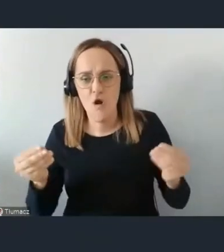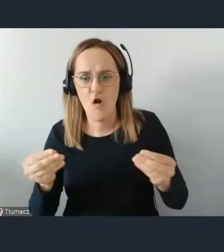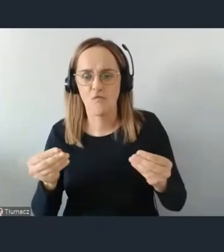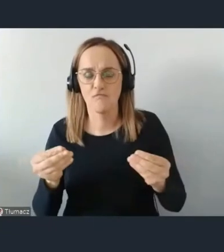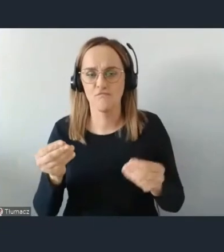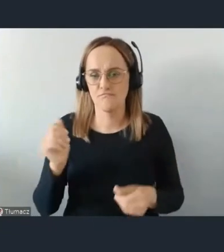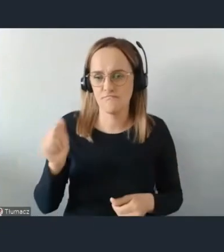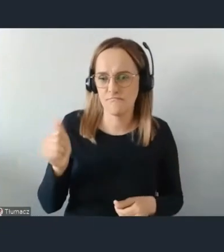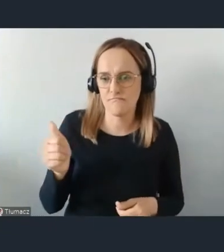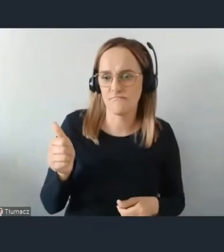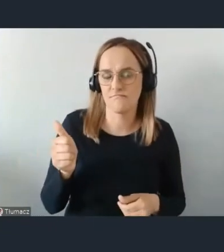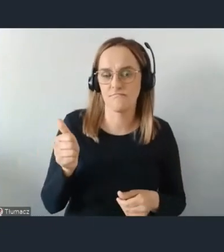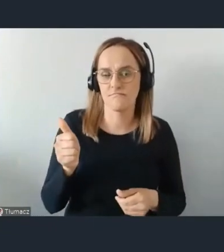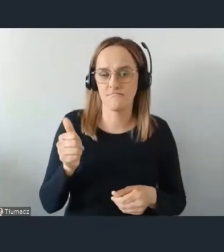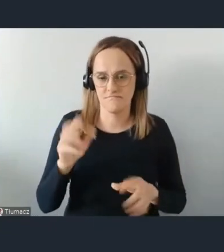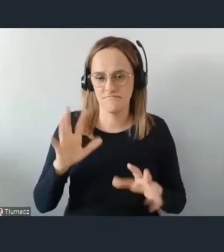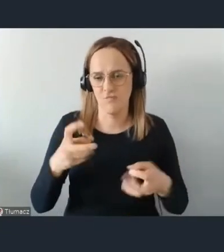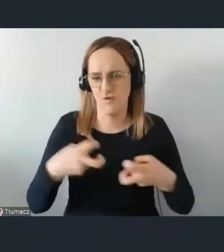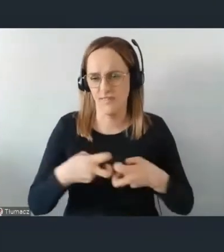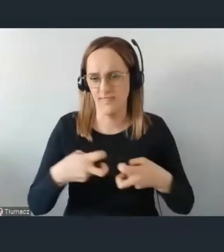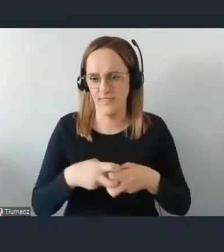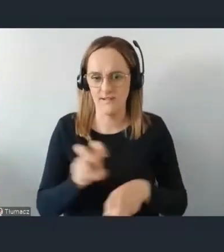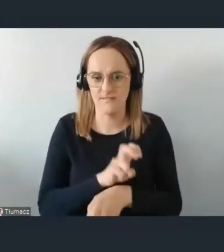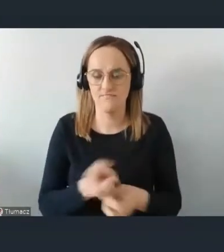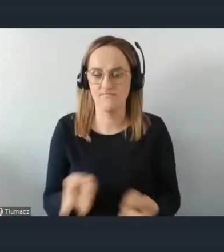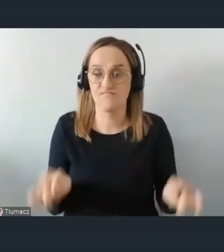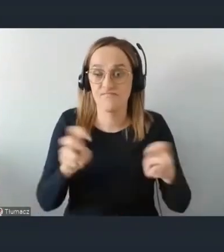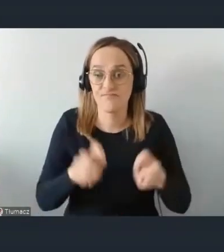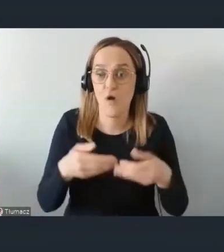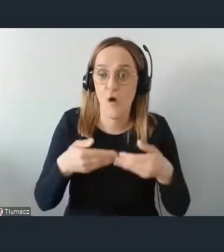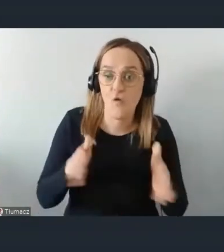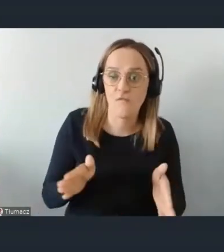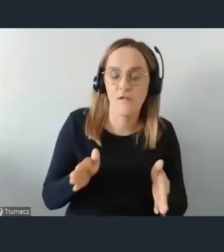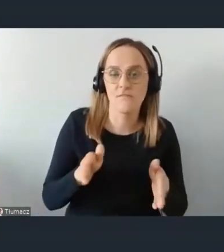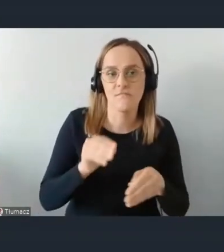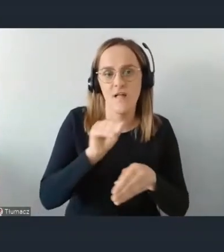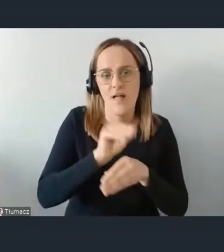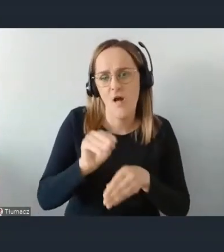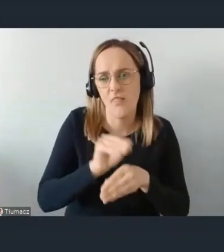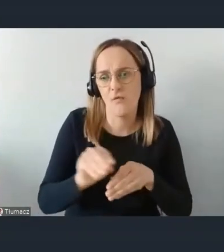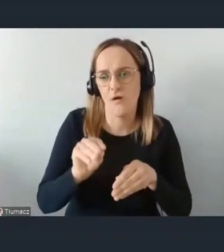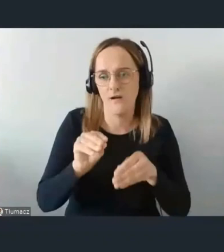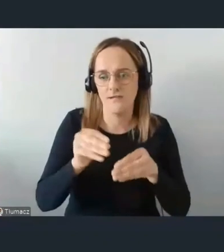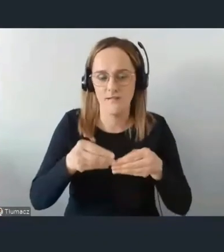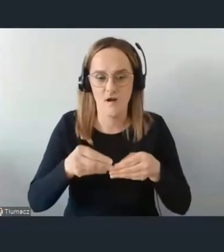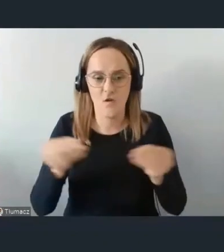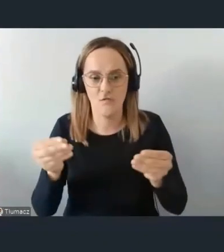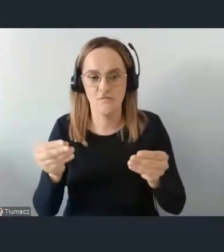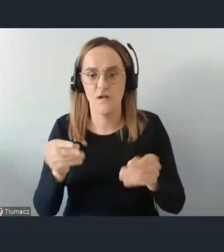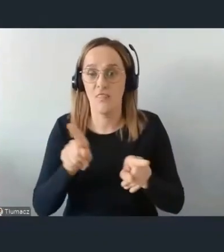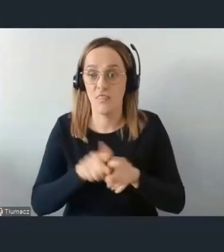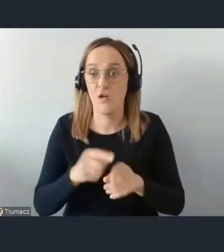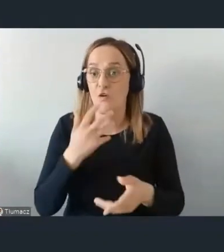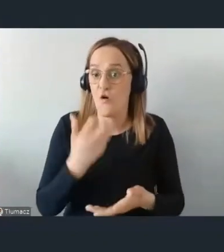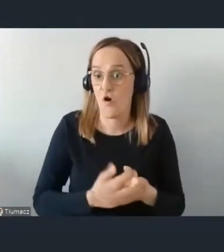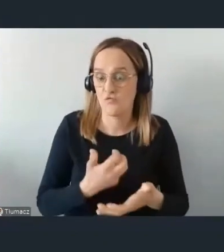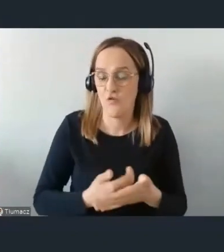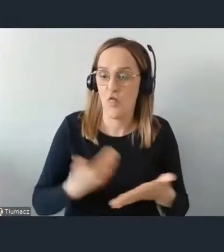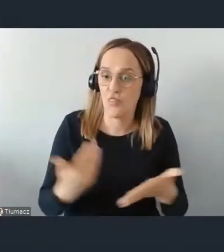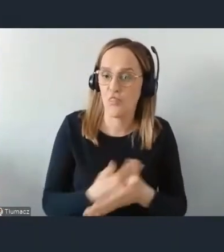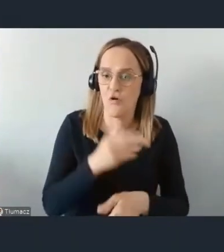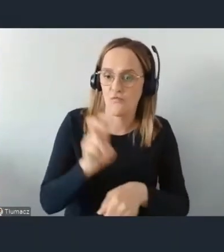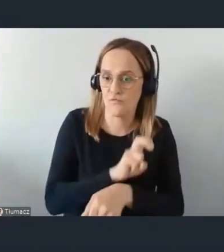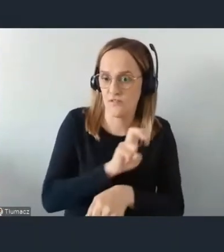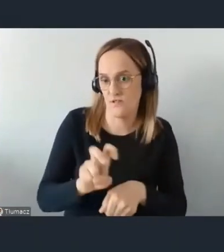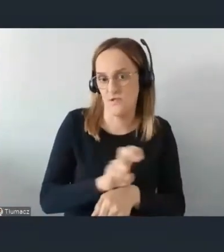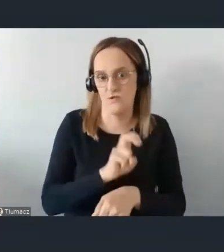cyfrowych, umożliwiających korzystanie, tworzenie i dzielenie się otwartymi zasobami edukacyjnymi, ale też korzystanie z nowoczesnych